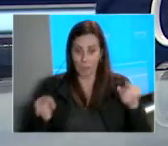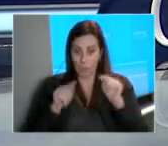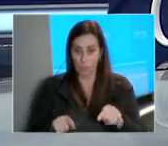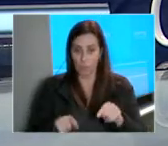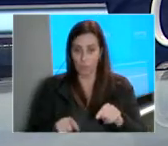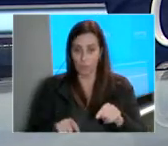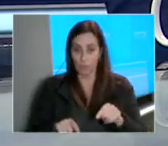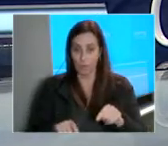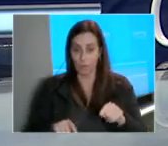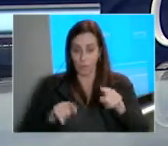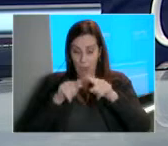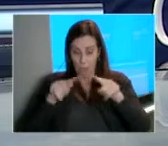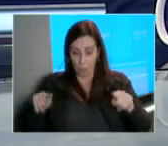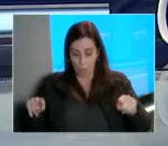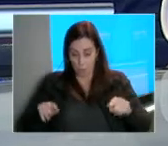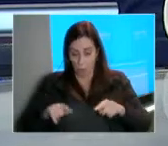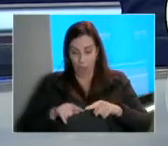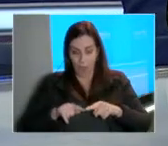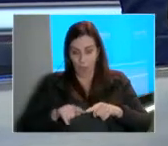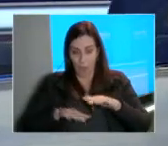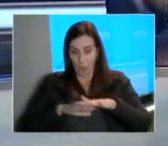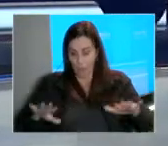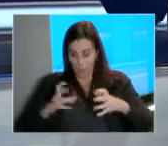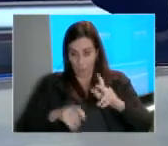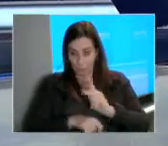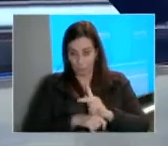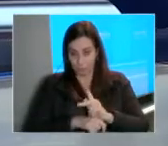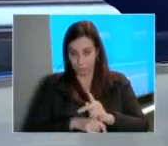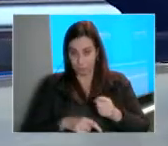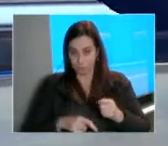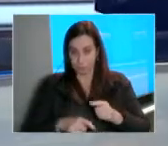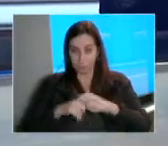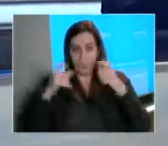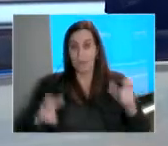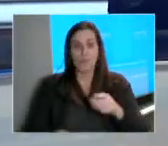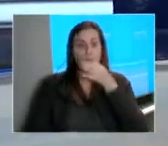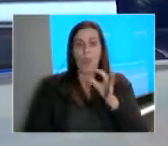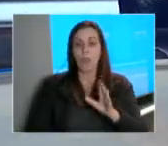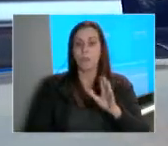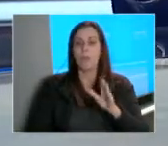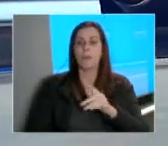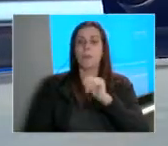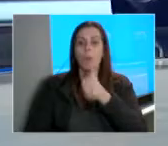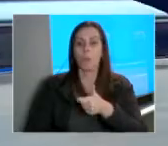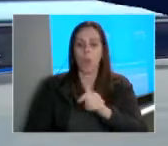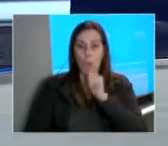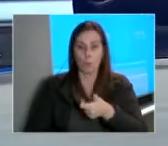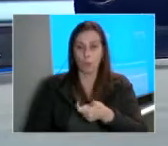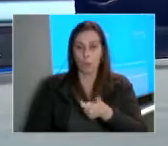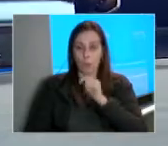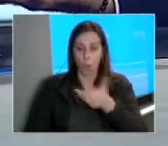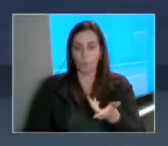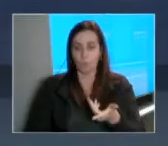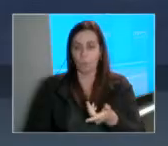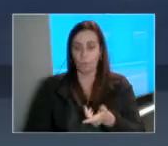הזאת משולש, מובלעת, בין אדמות כפר קאסם, מחלף קסם. אבל זה לא השאלה שלי. הם לא רוצים, הם יודעים שזה מזהם. זה רחוק